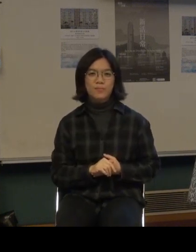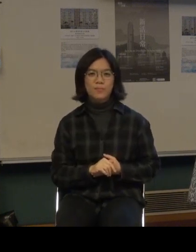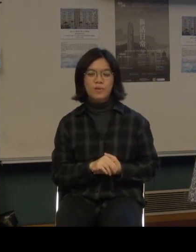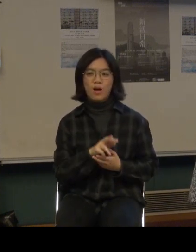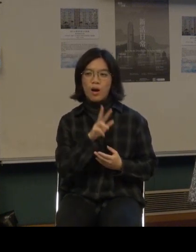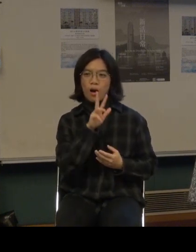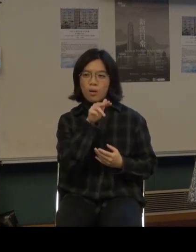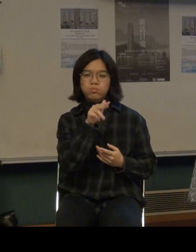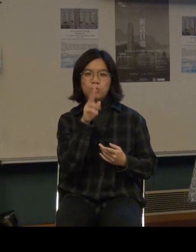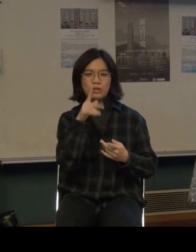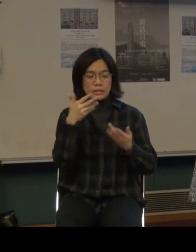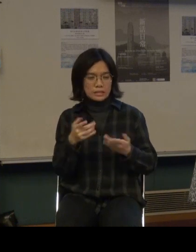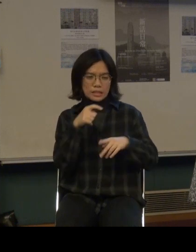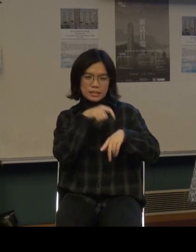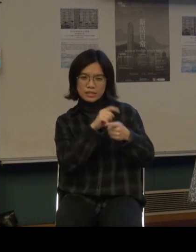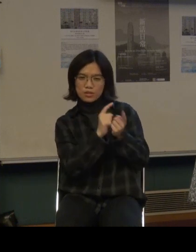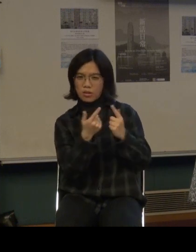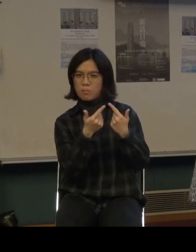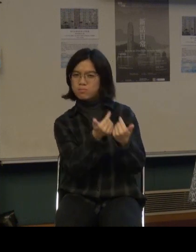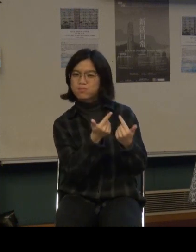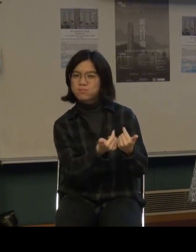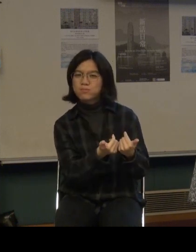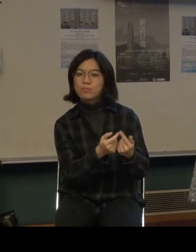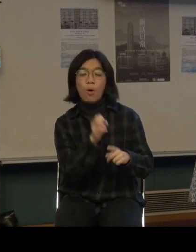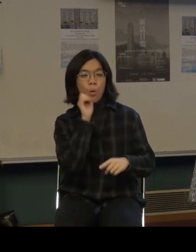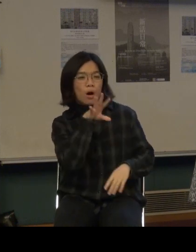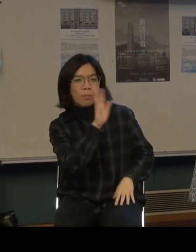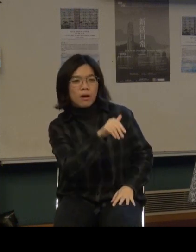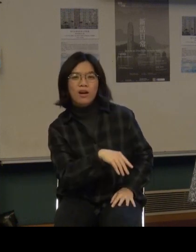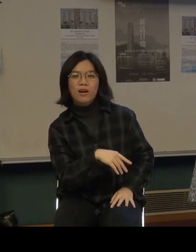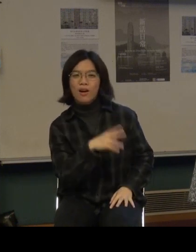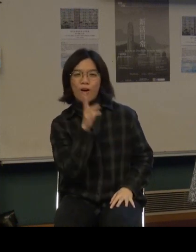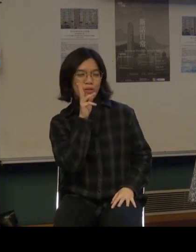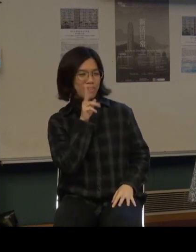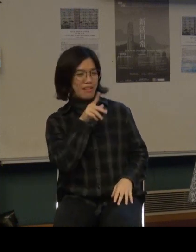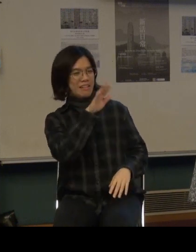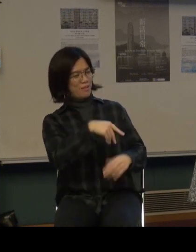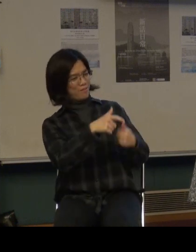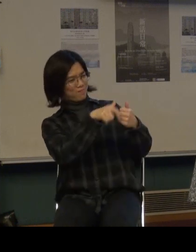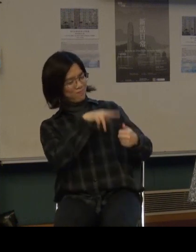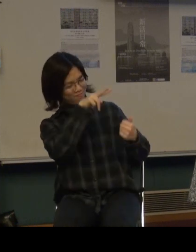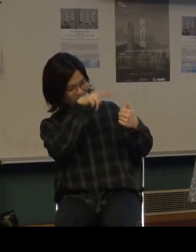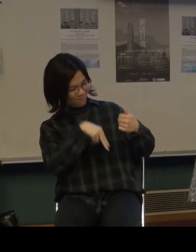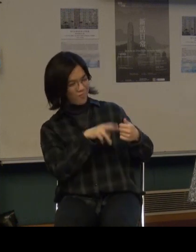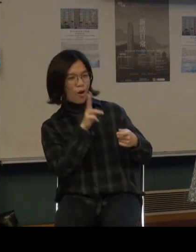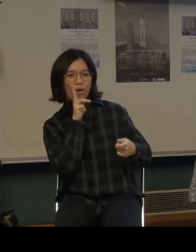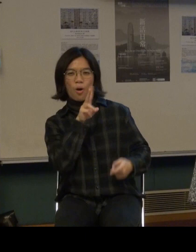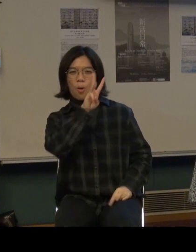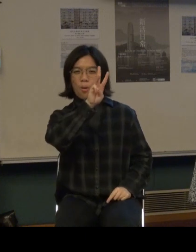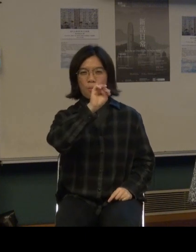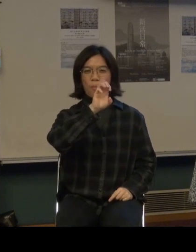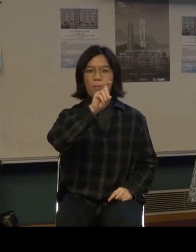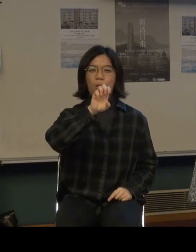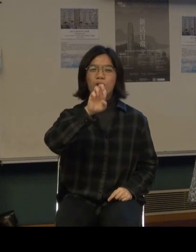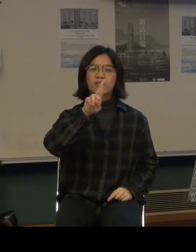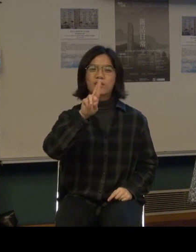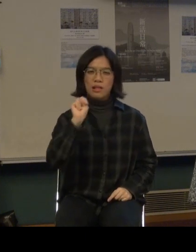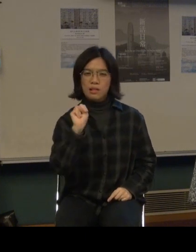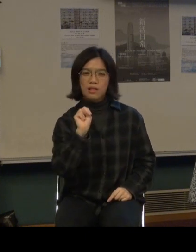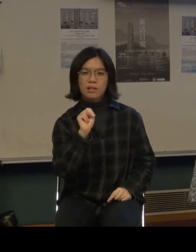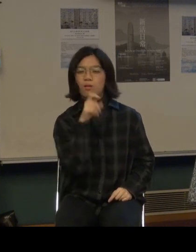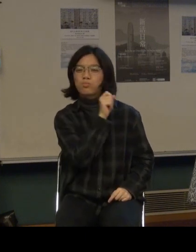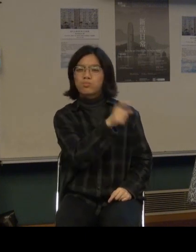好合時代。我不會跟他講，咦，你好摩登喎，係咪？摩登呢個字好似唔係講